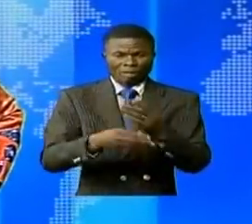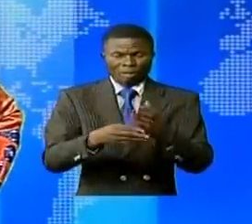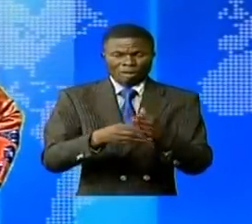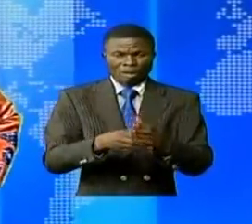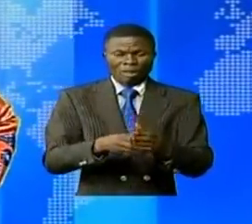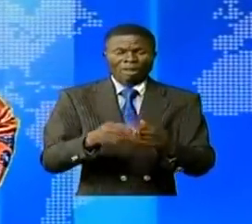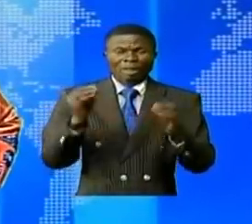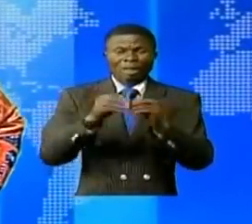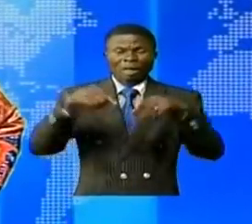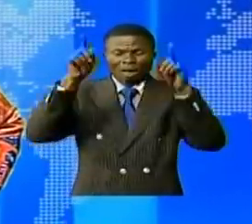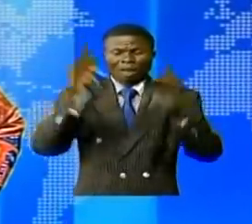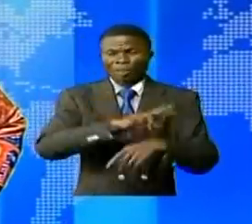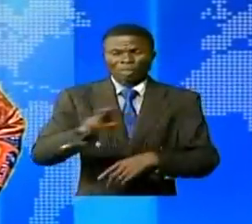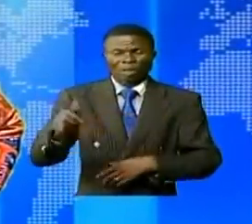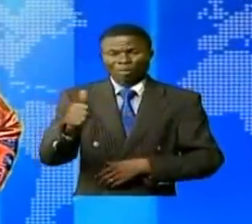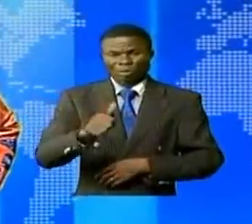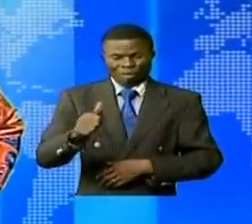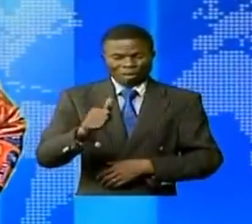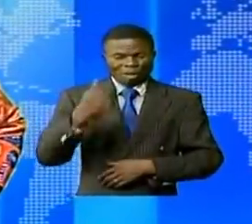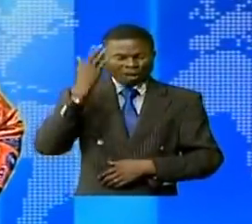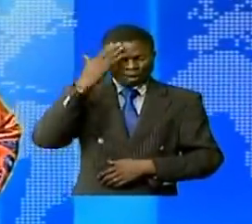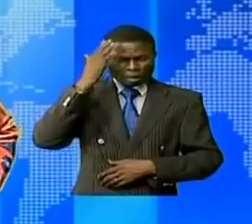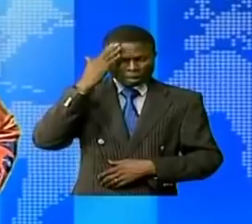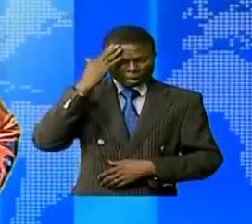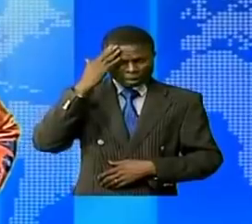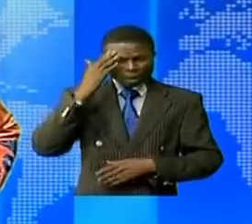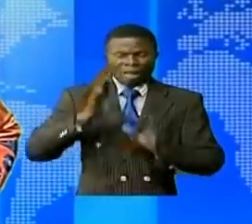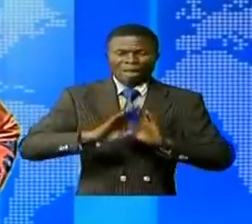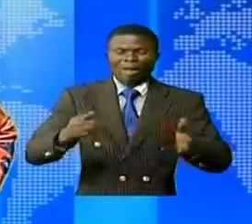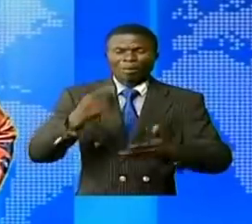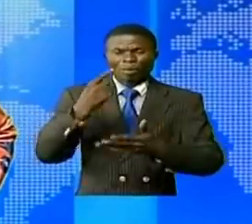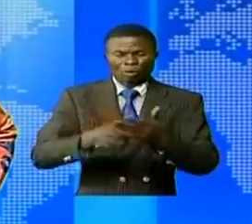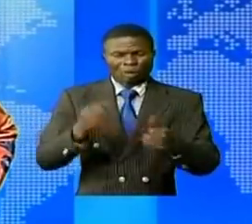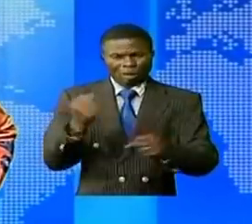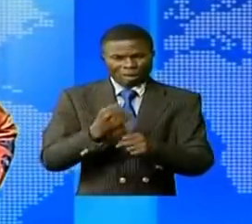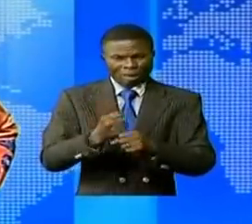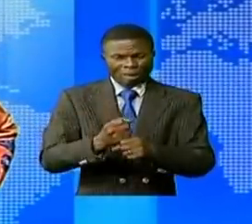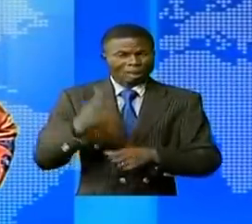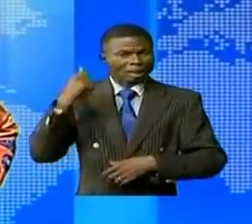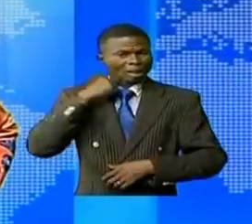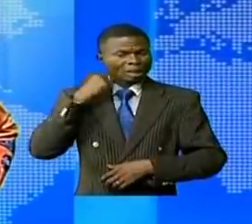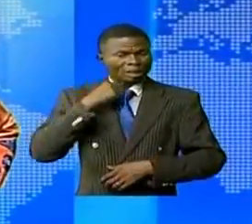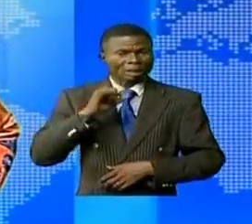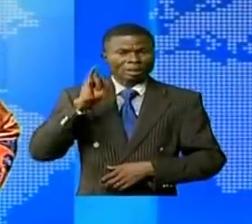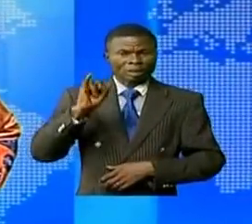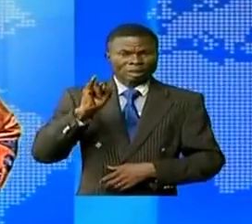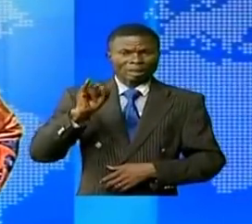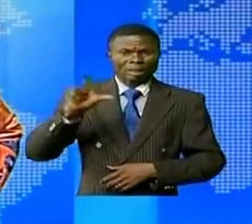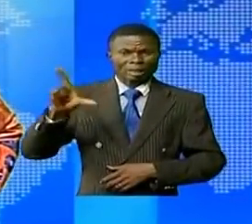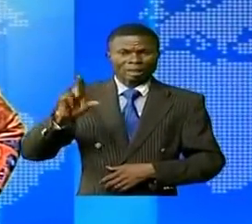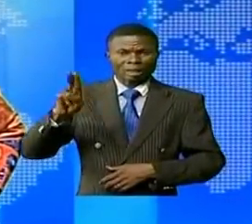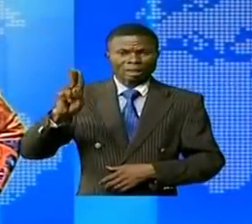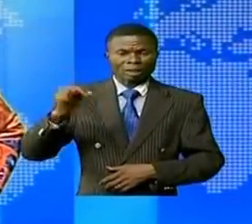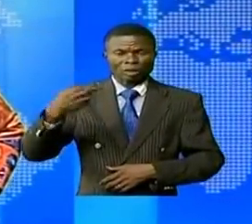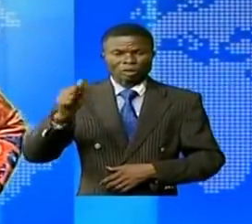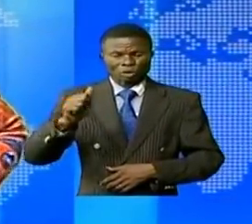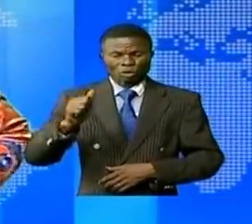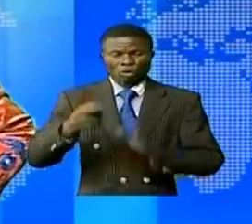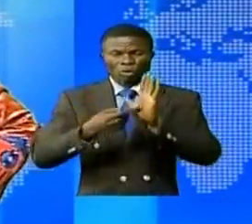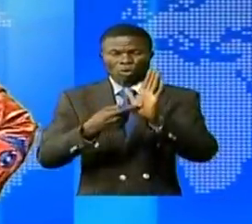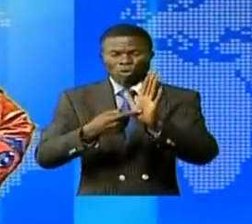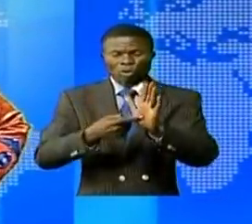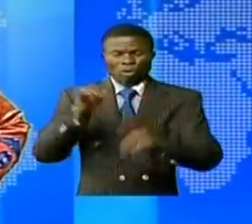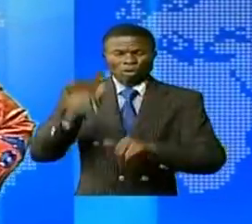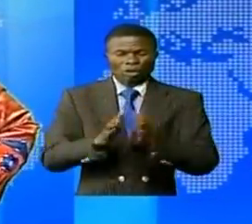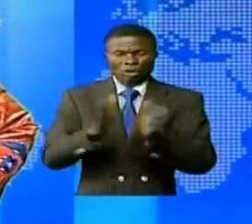revue annuelle 2021 pour examiner les performances, les travaux. Le docteur Ilunga, représentant du secrétaire général à la santé,